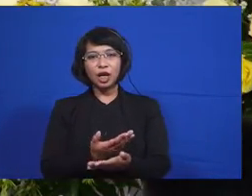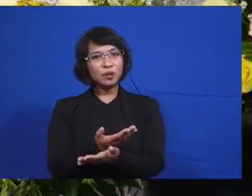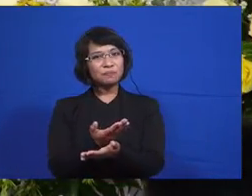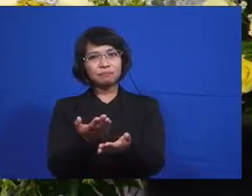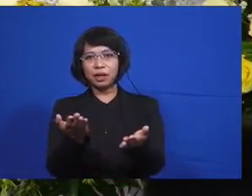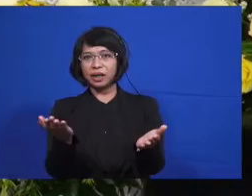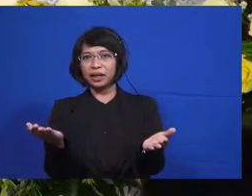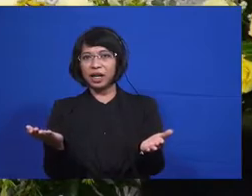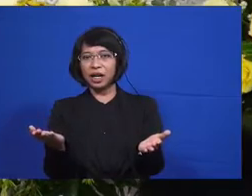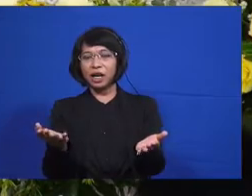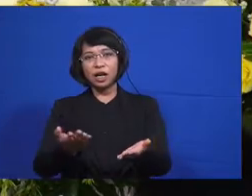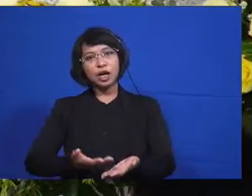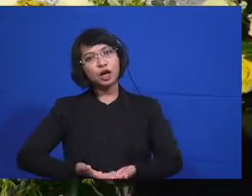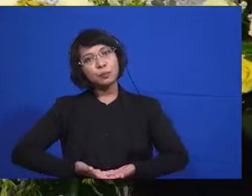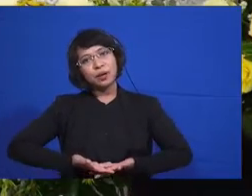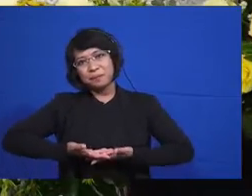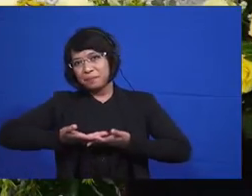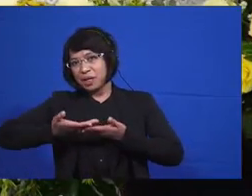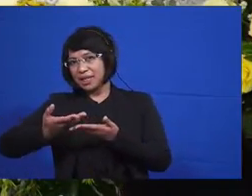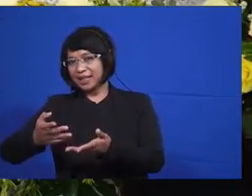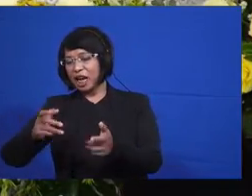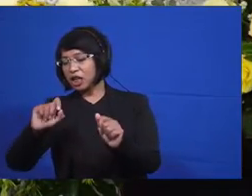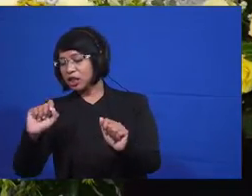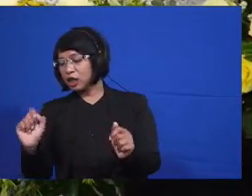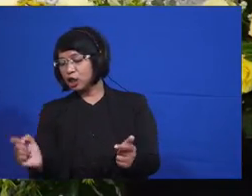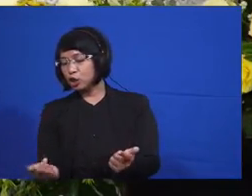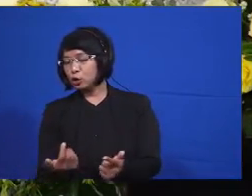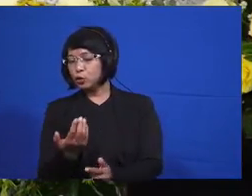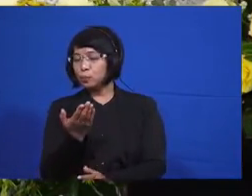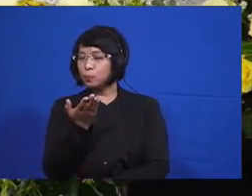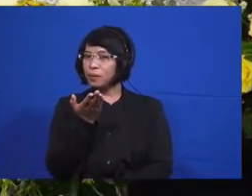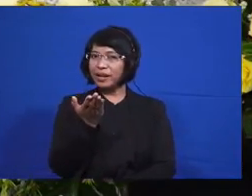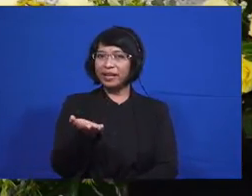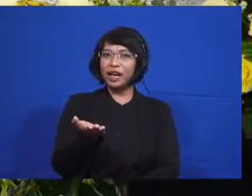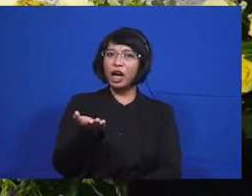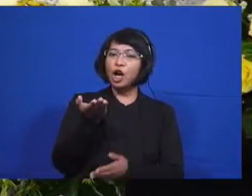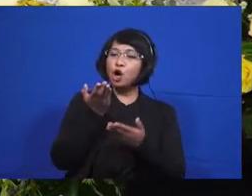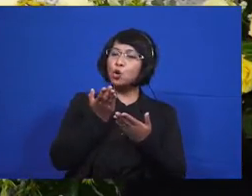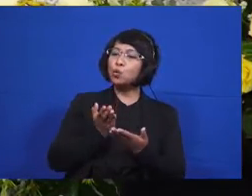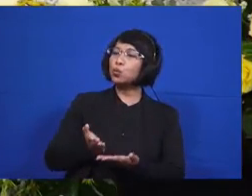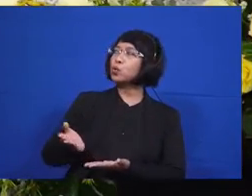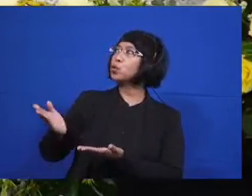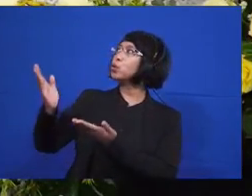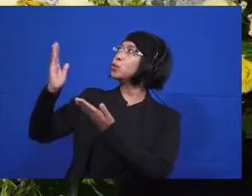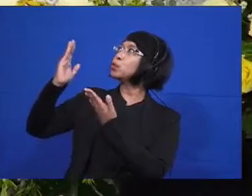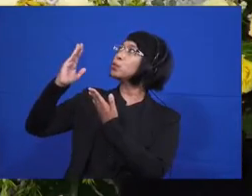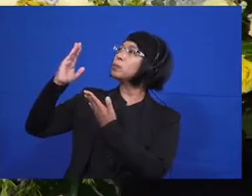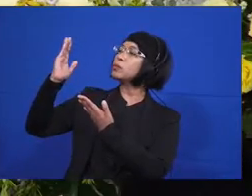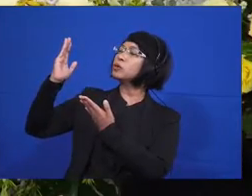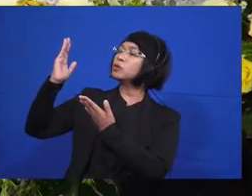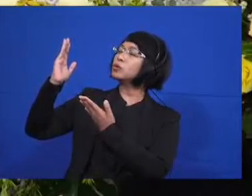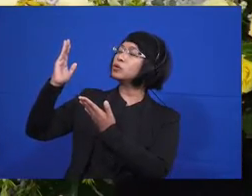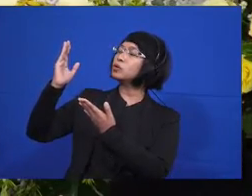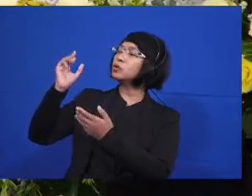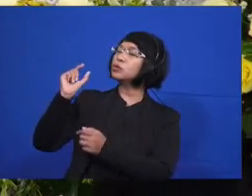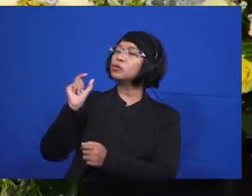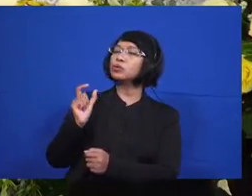Mereka menyerahkan hidup mereka bagimu, dan demi keselamatan